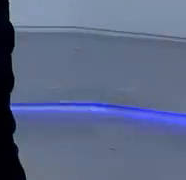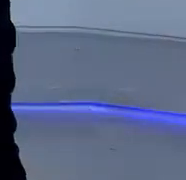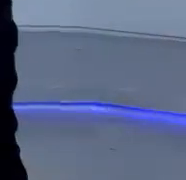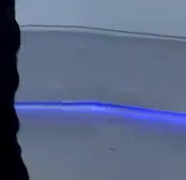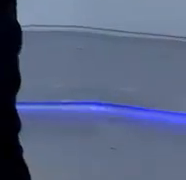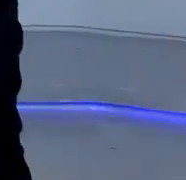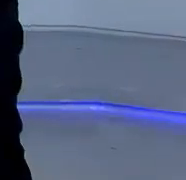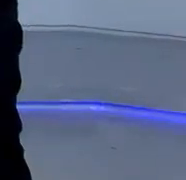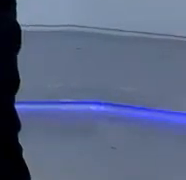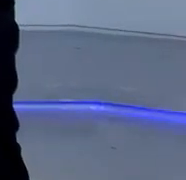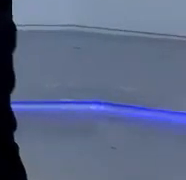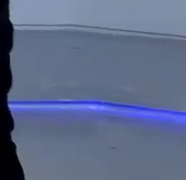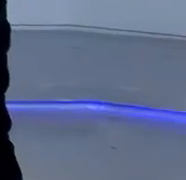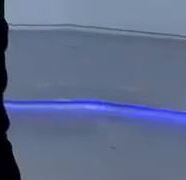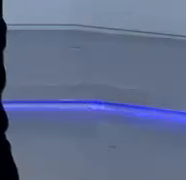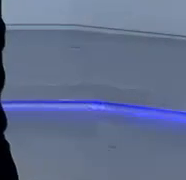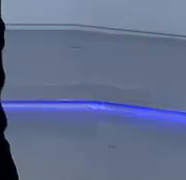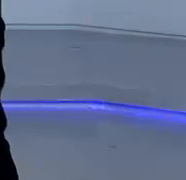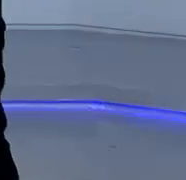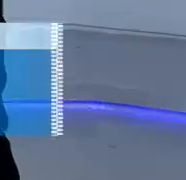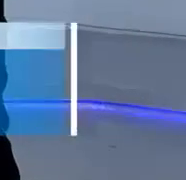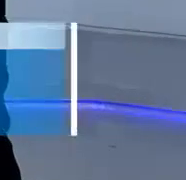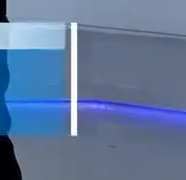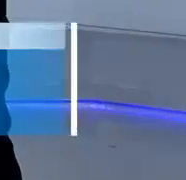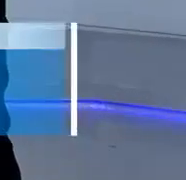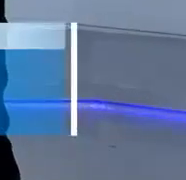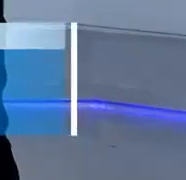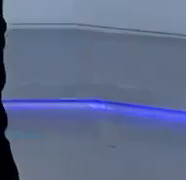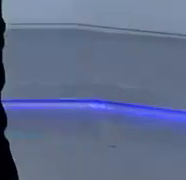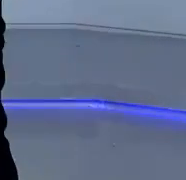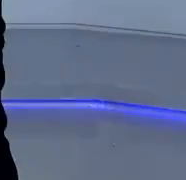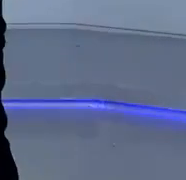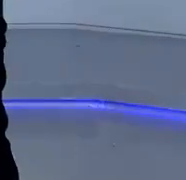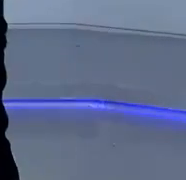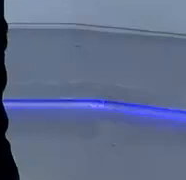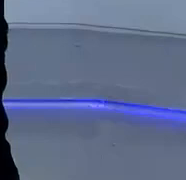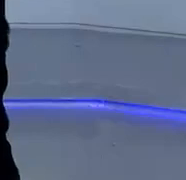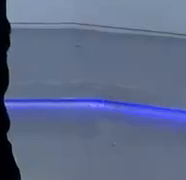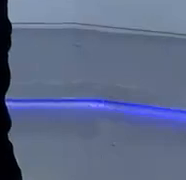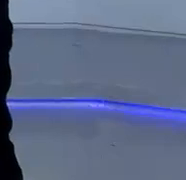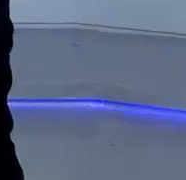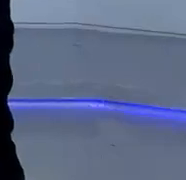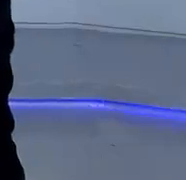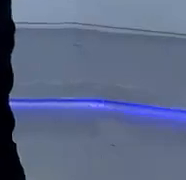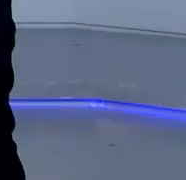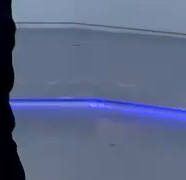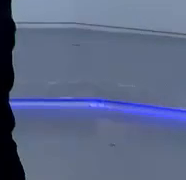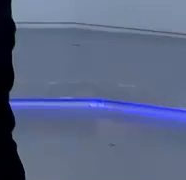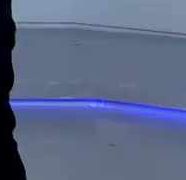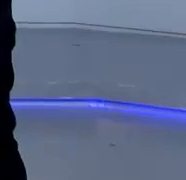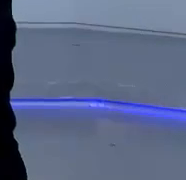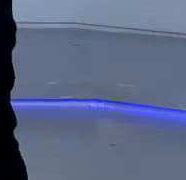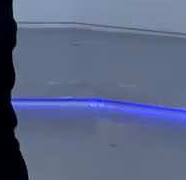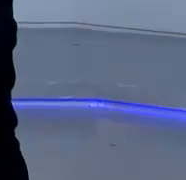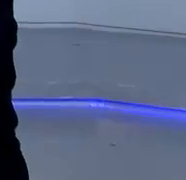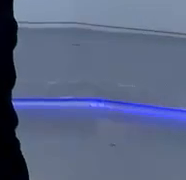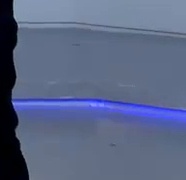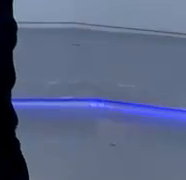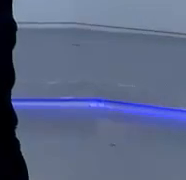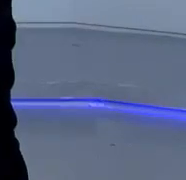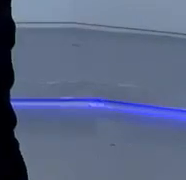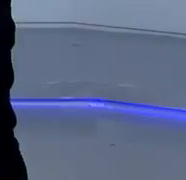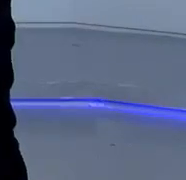Maagang nagsimba ang mga deboto ngayong pista ng Imaculada Concepcion na isang special non-working holiday. Kahit bumaba na ang kaso